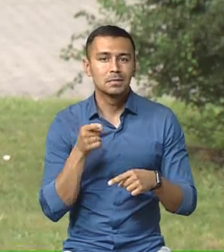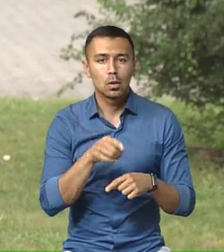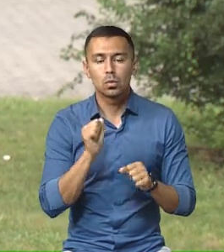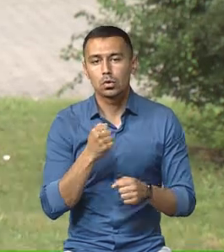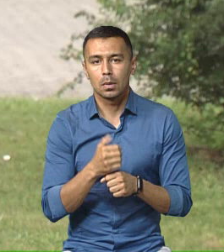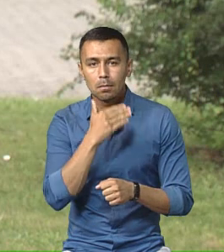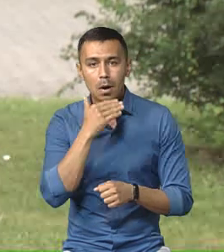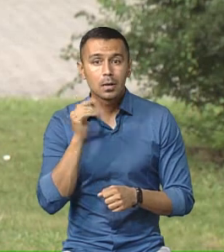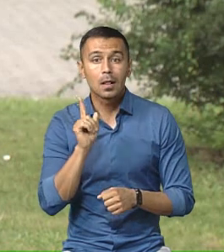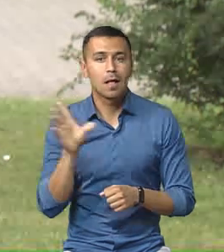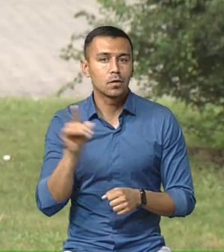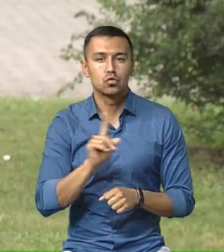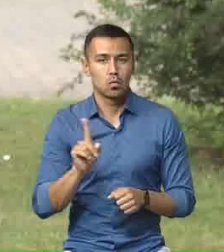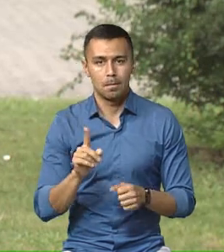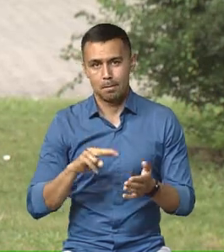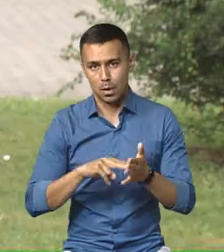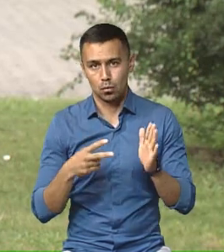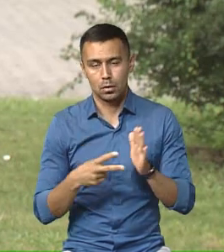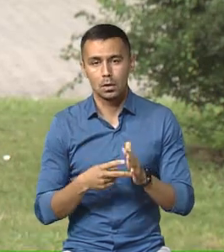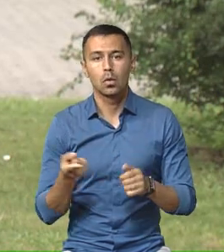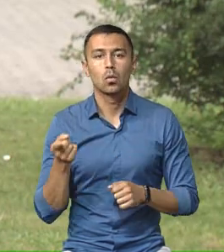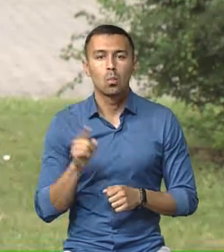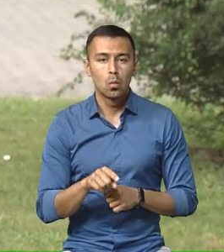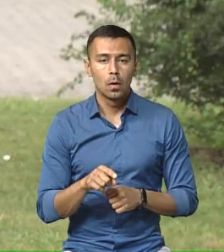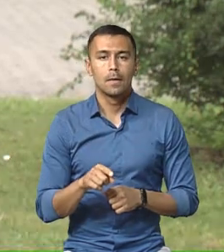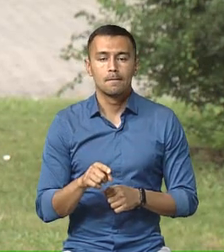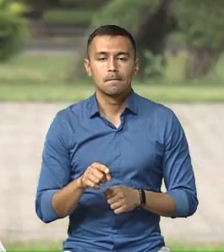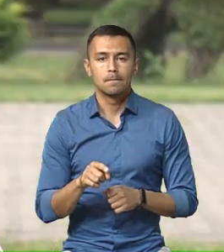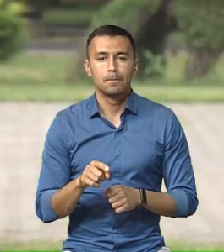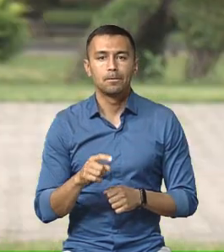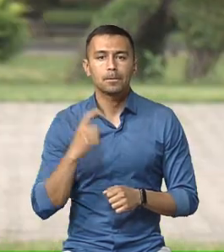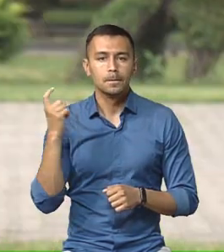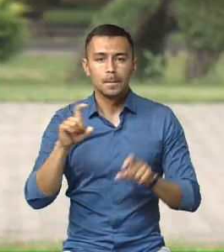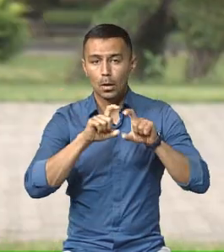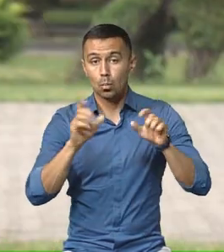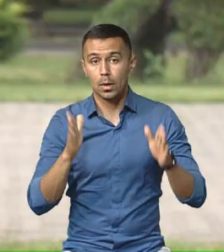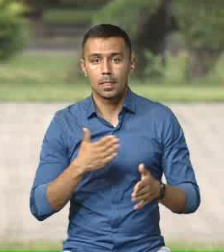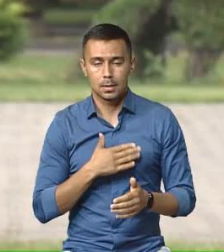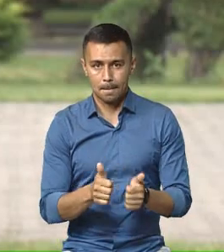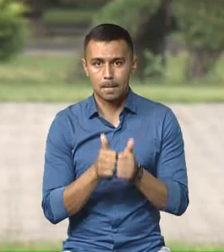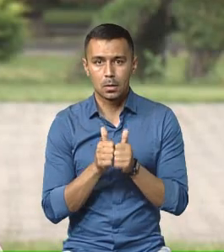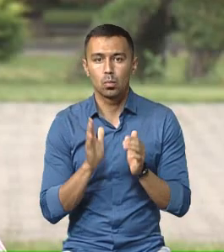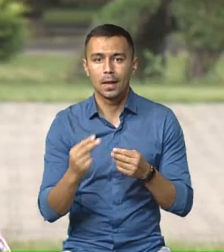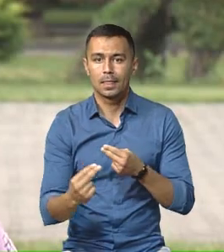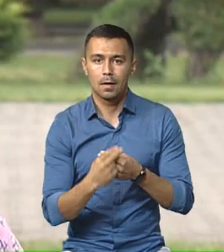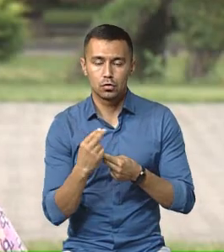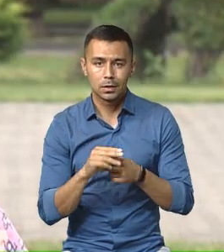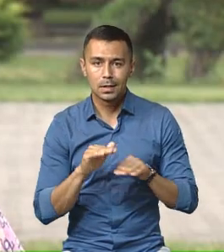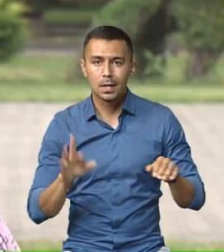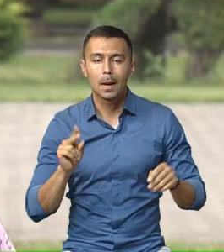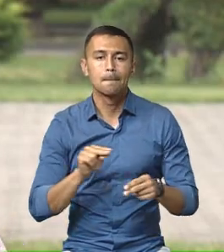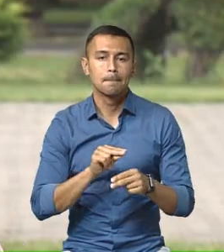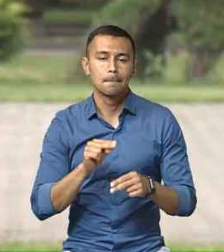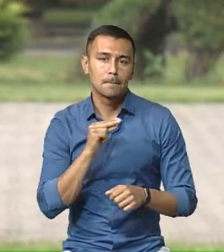зробити багато, але не все, що планується. Тому ось агрохолдинг буде нашим партнером, буде навчати дітей, як